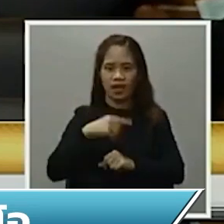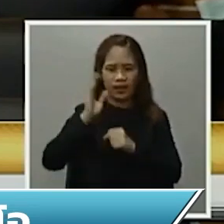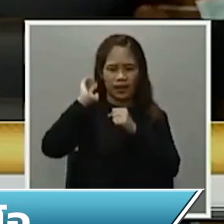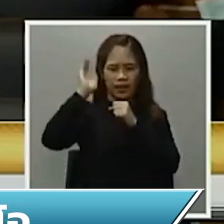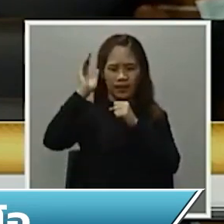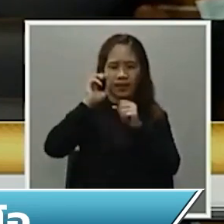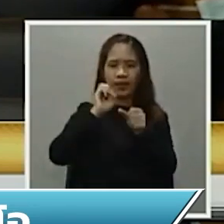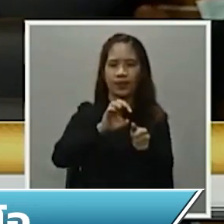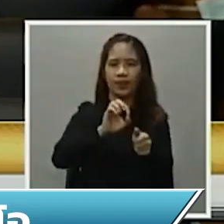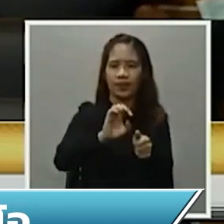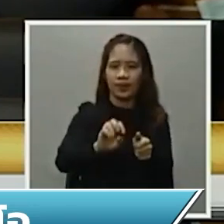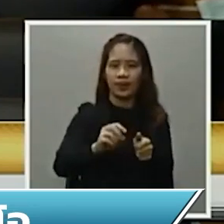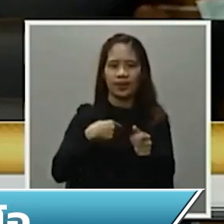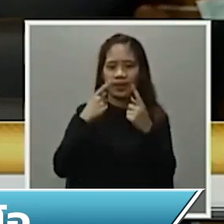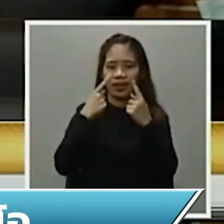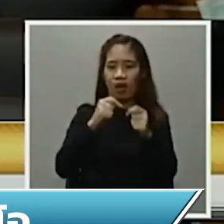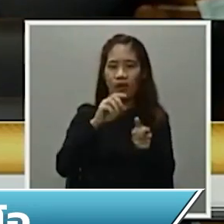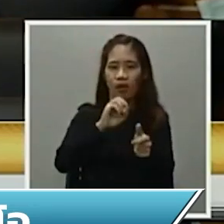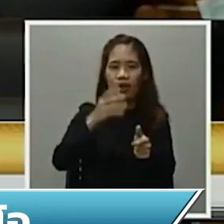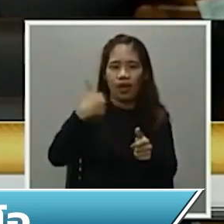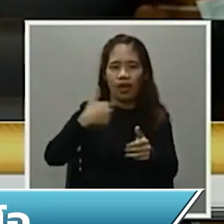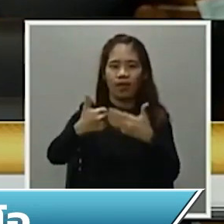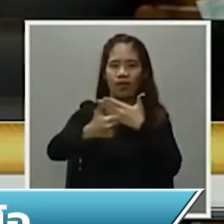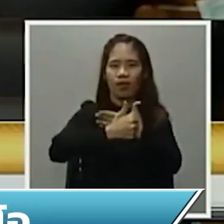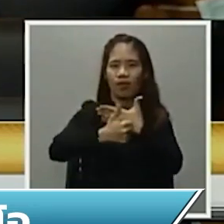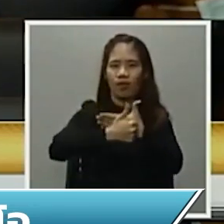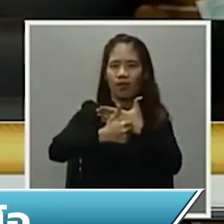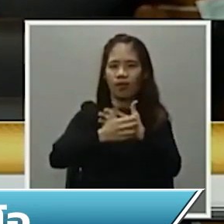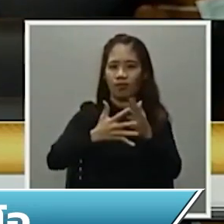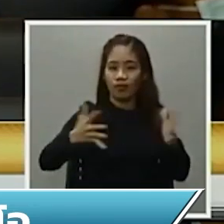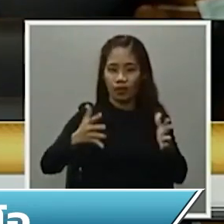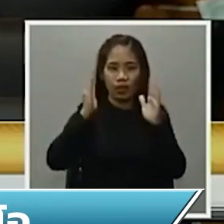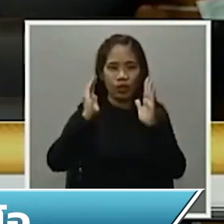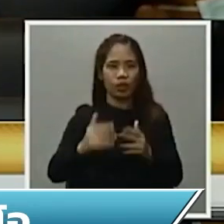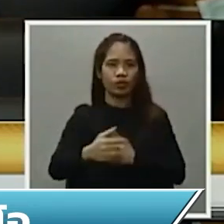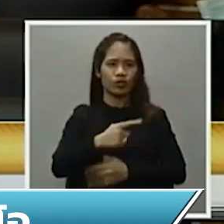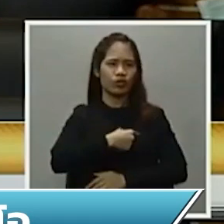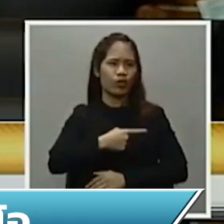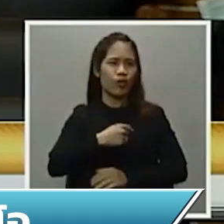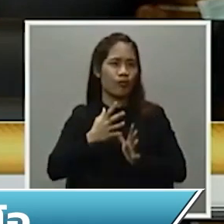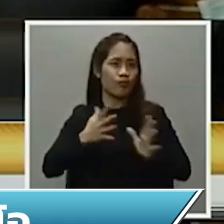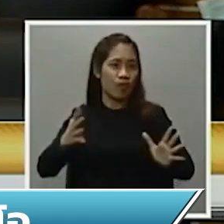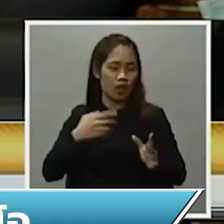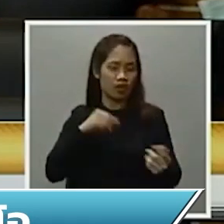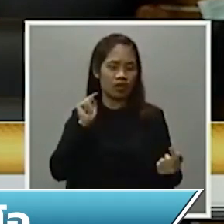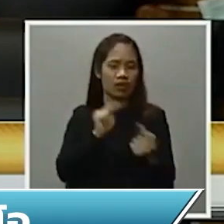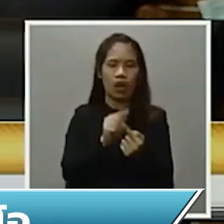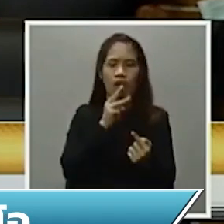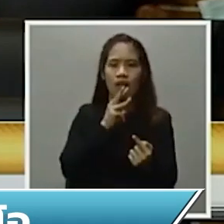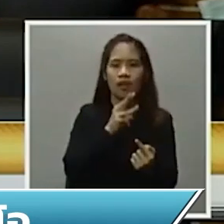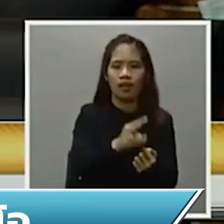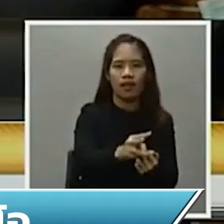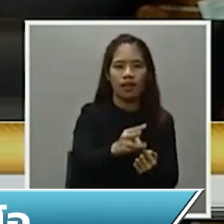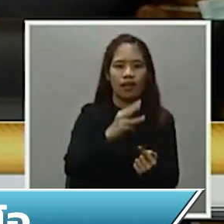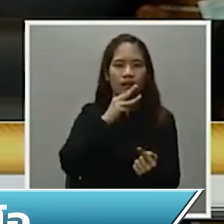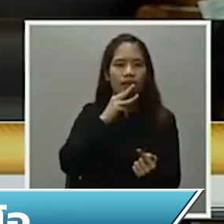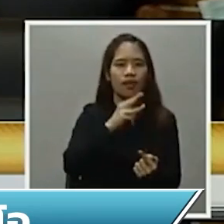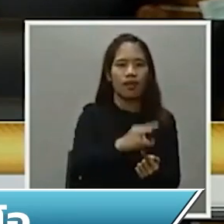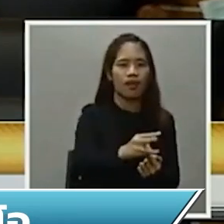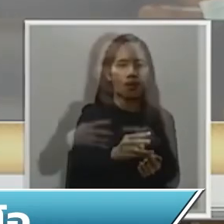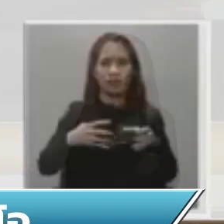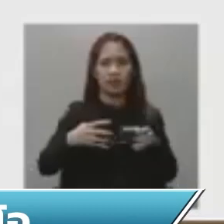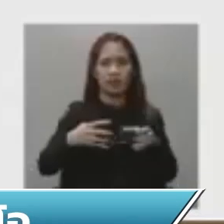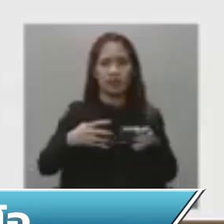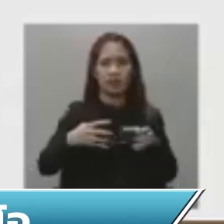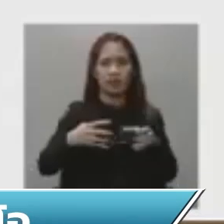นี้แค่ส่วนหนึ่งนะคะอีกท่านยังกล่าวนะคะบอกว่ามีขบวนการผลิตเนื้อหาโจมตีนักเคลื่อนไหวสิทธิมนุษยชนชายแด